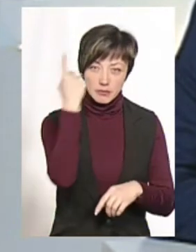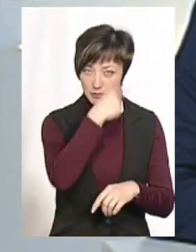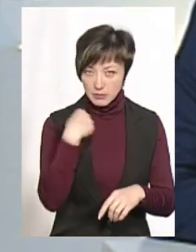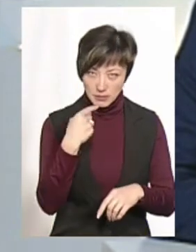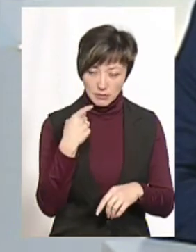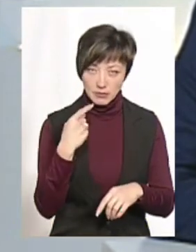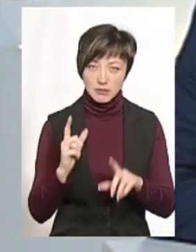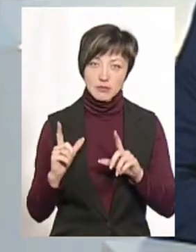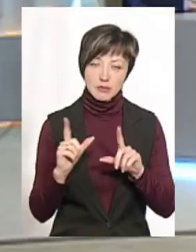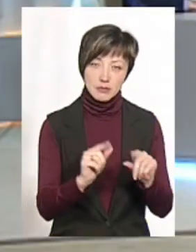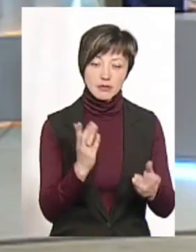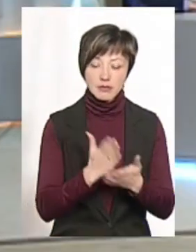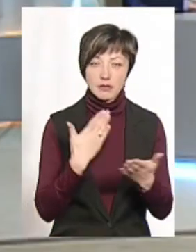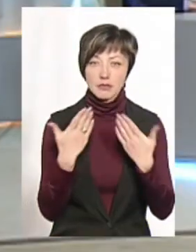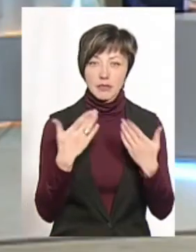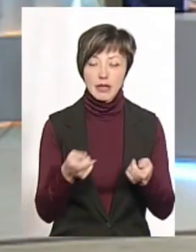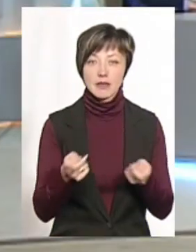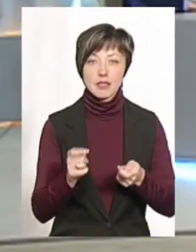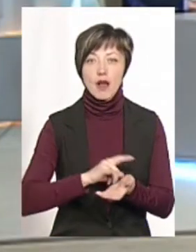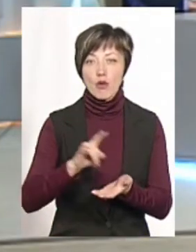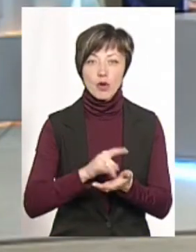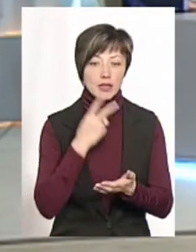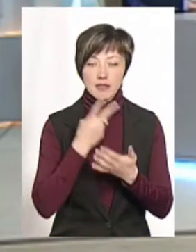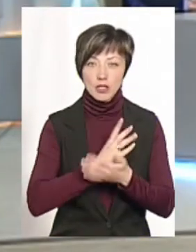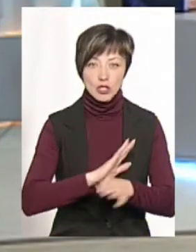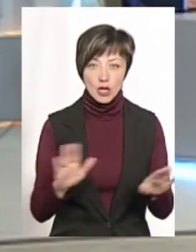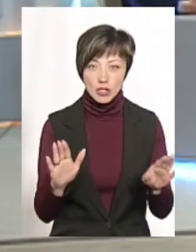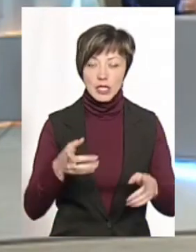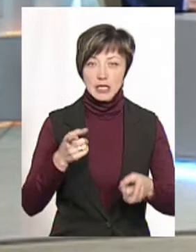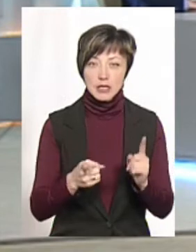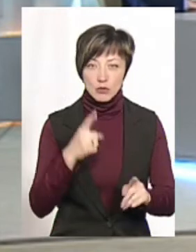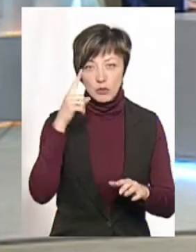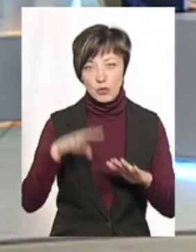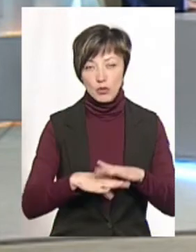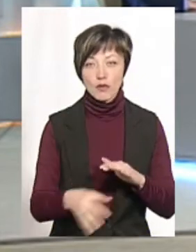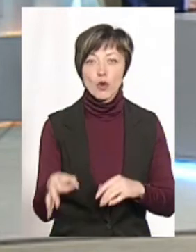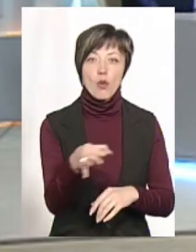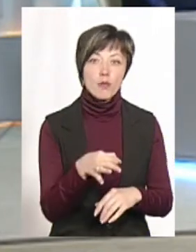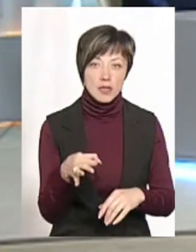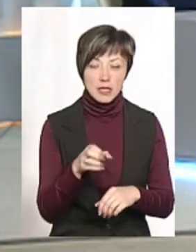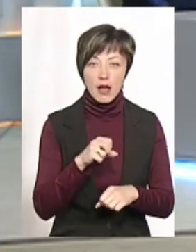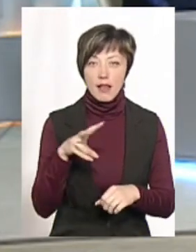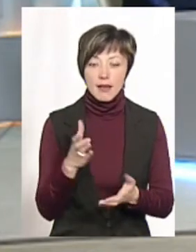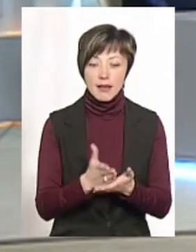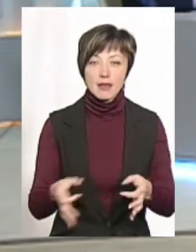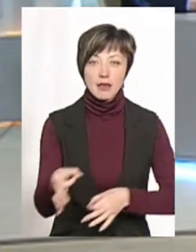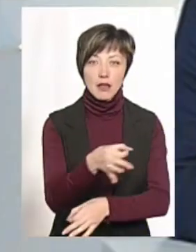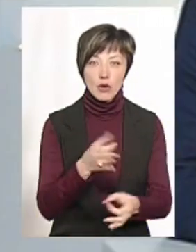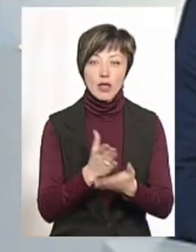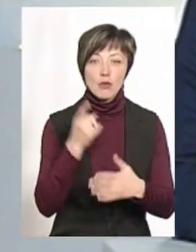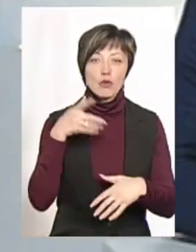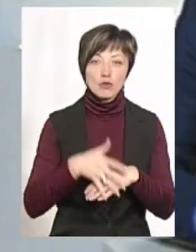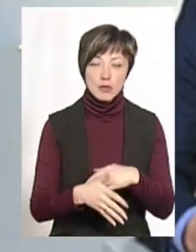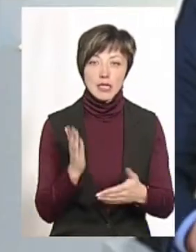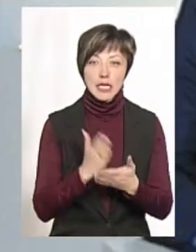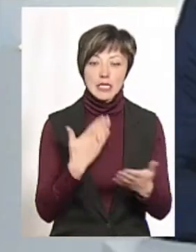особисто від'їжджаю, маю спілкування з керівництвом аеропорту, незважаючи на те, що воно дійсно підпорядковується області, але є діалог, є